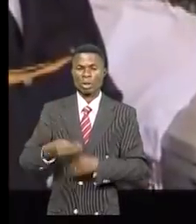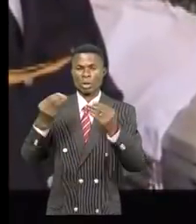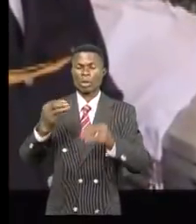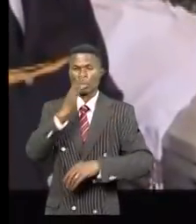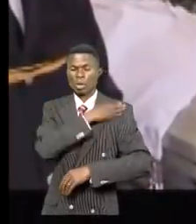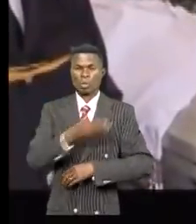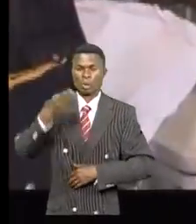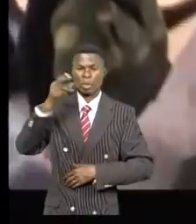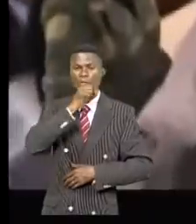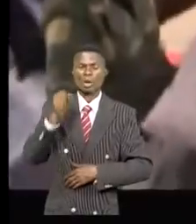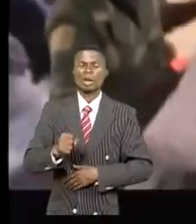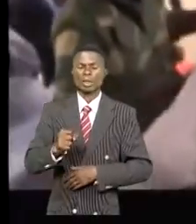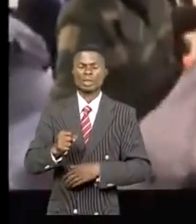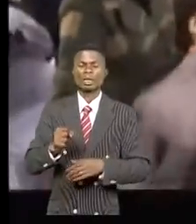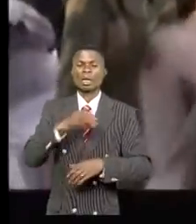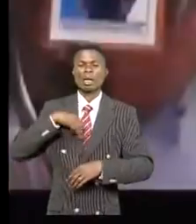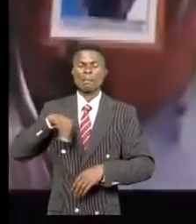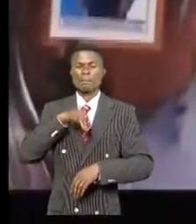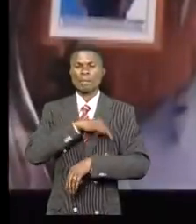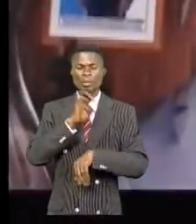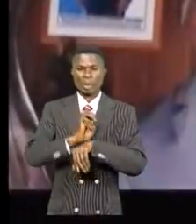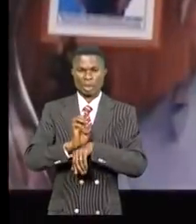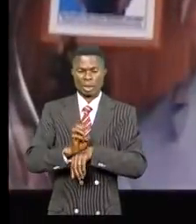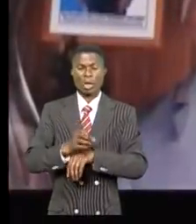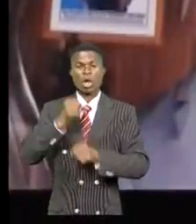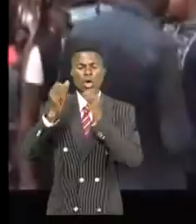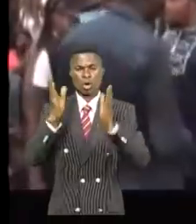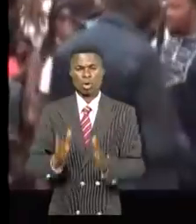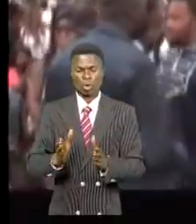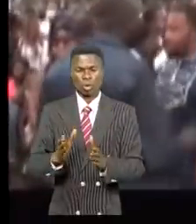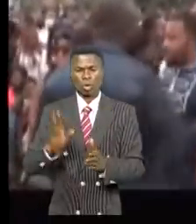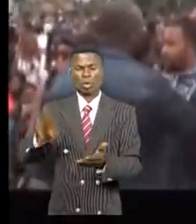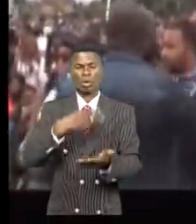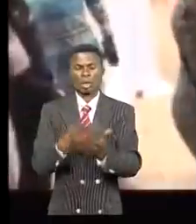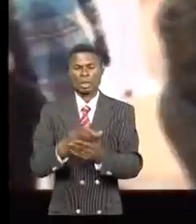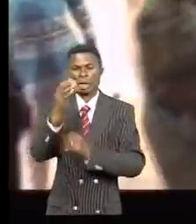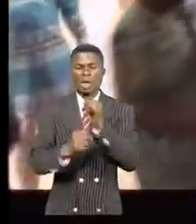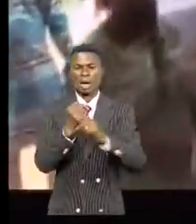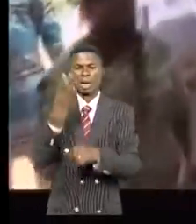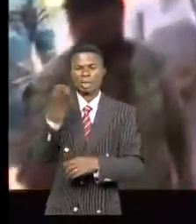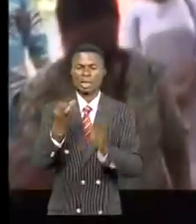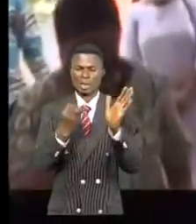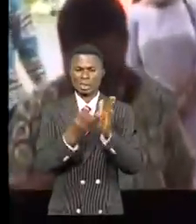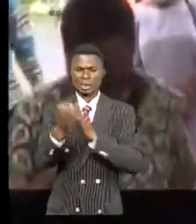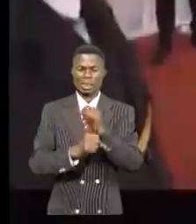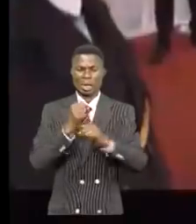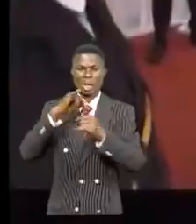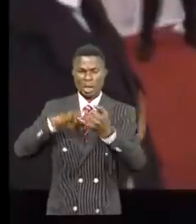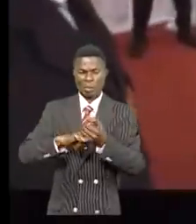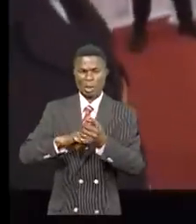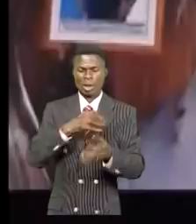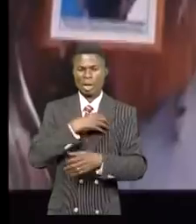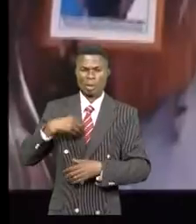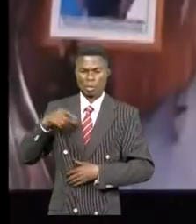de l'ancien de l'Église. C'est donc un combattant qui tombe arme à la main à l'âge de 47 ans. José était marié à Boué et à